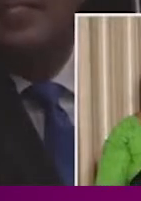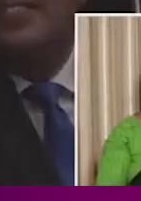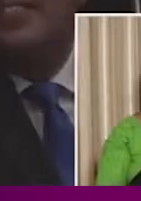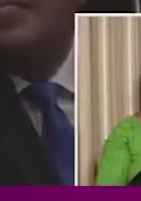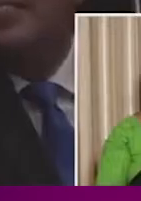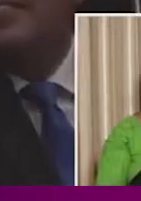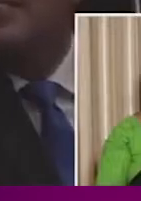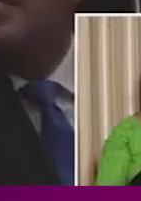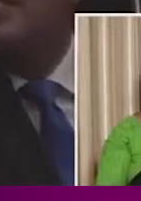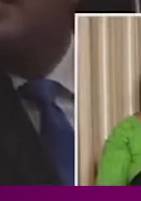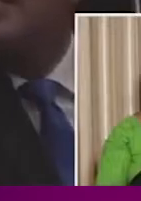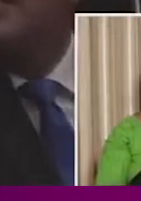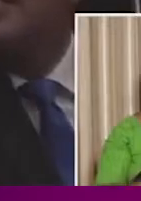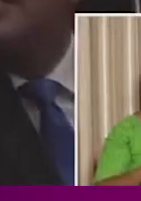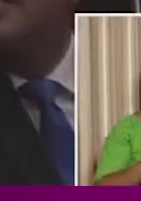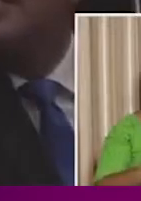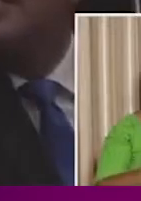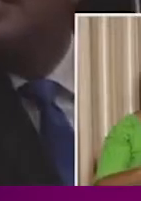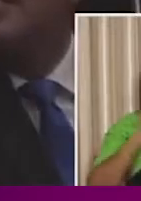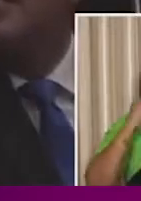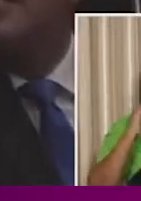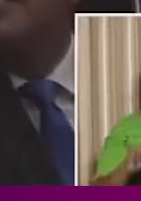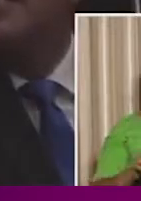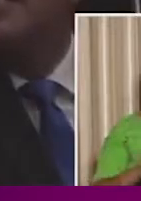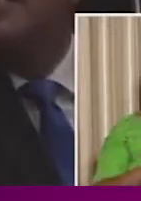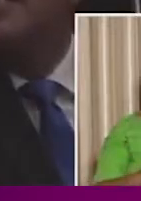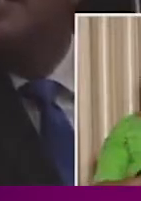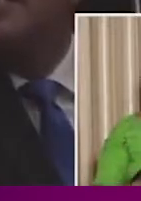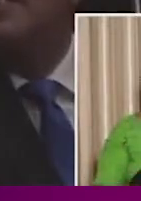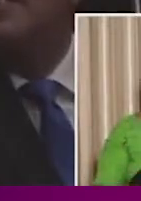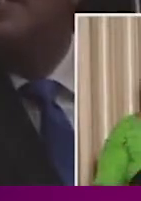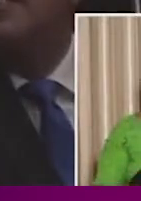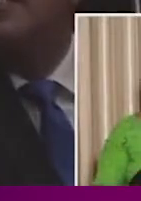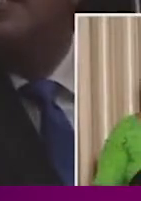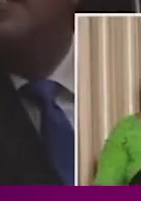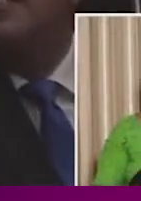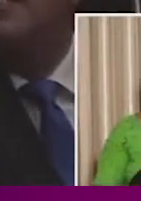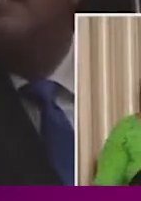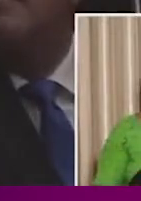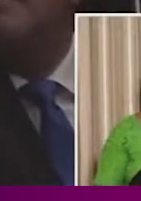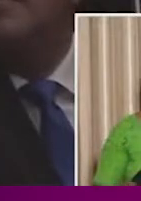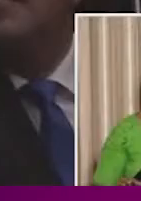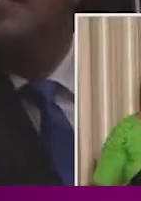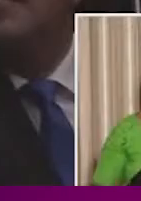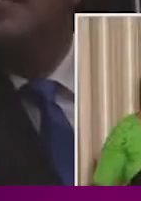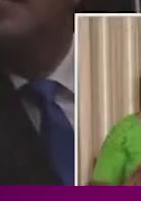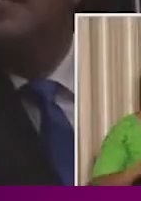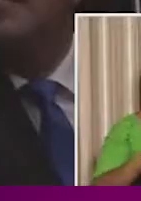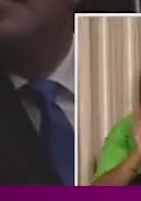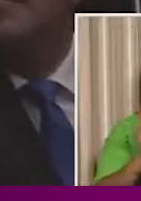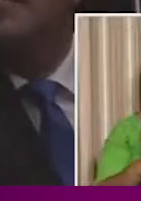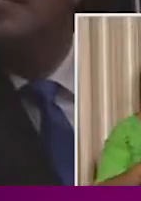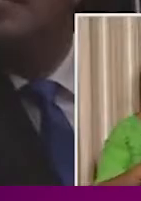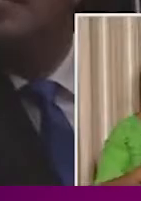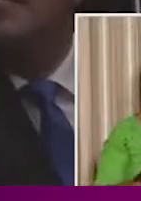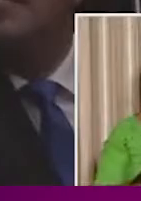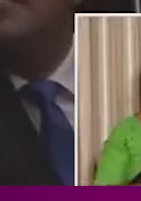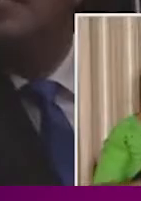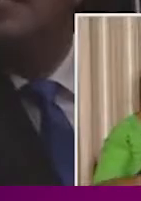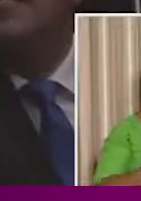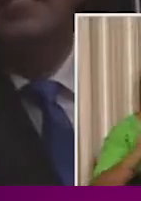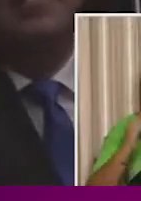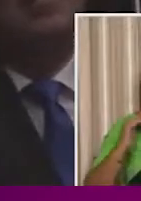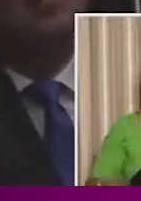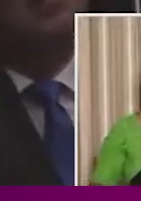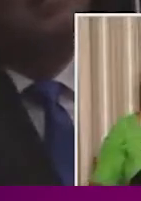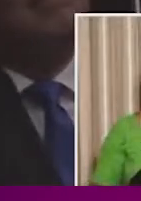பிள்ளையையும் கிள்ளிவிட்டு தொட்டிலையும் ஆட்டுகின்றார். இஸ்ரேல் அரசாங்கத்தை சர்வதேச குற்றவியல் நீதிமன்றத்தின் முன் நிறுத்த வேண்டும் என